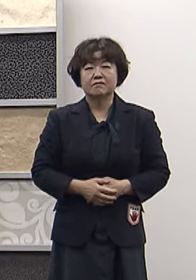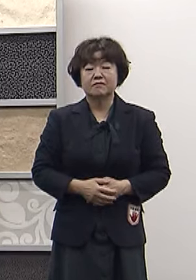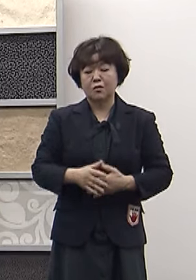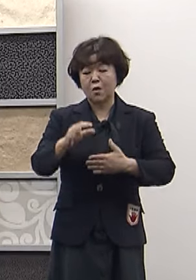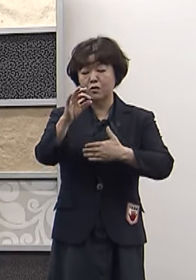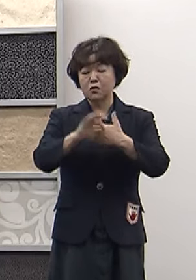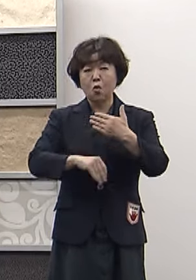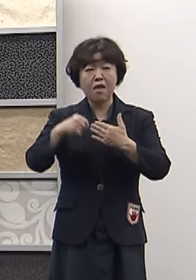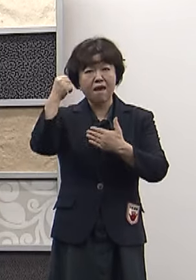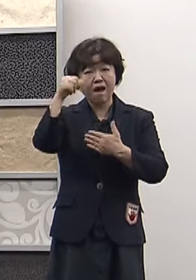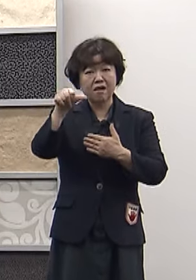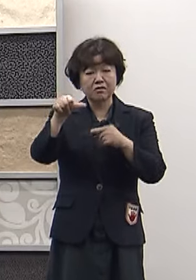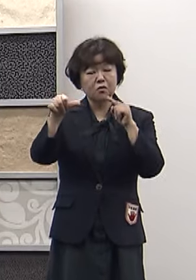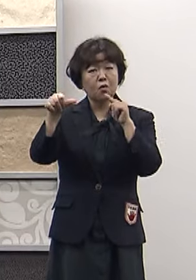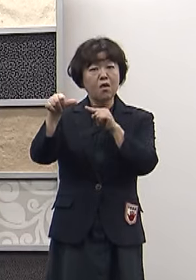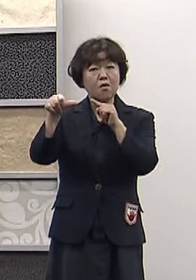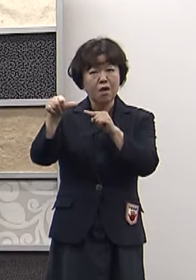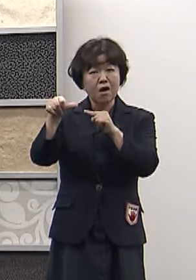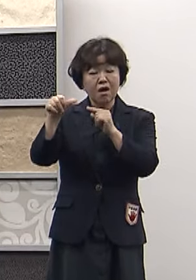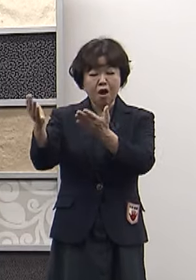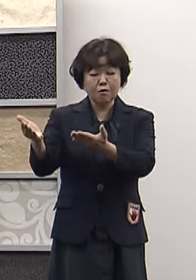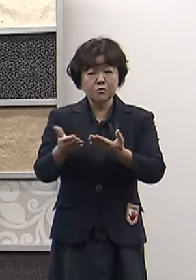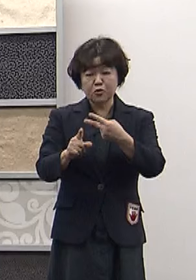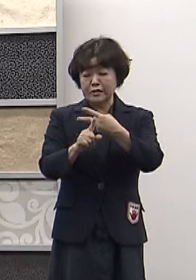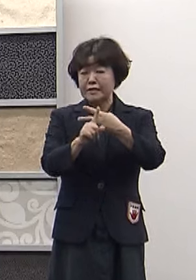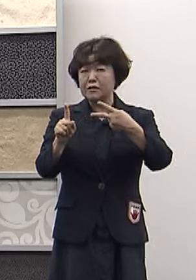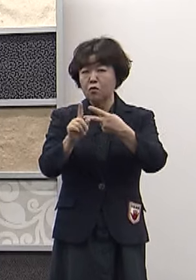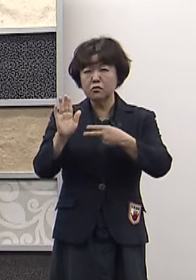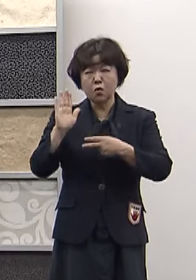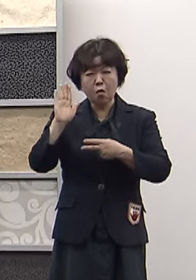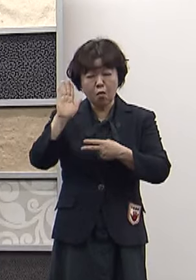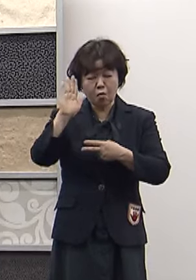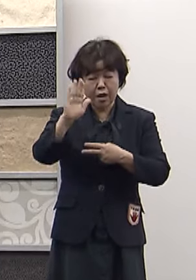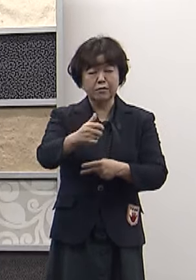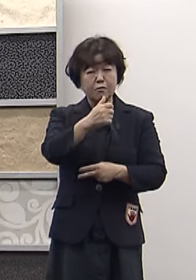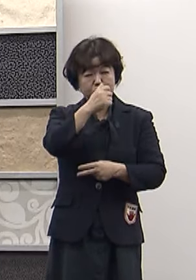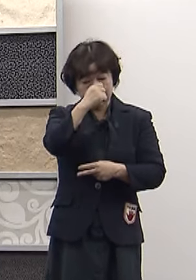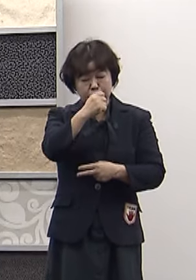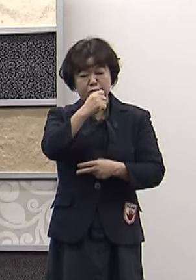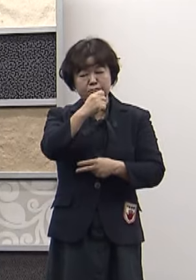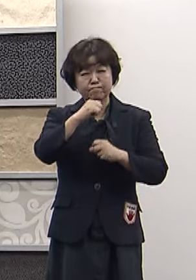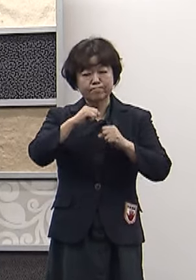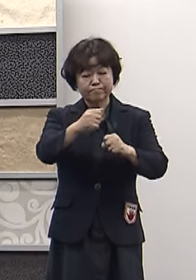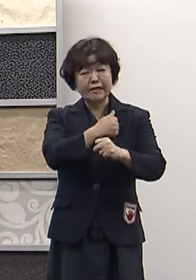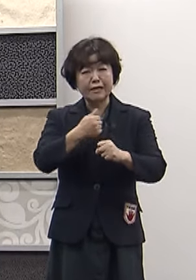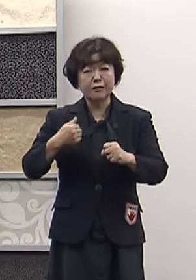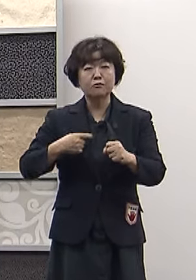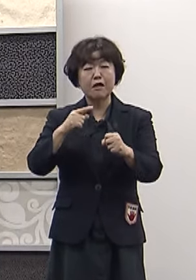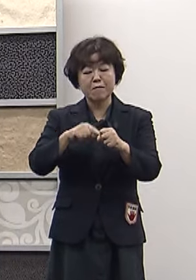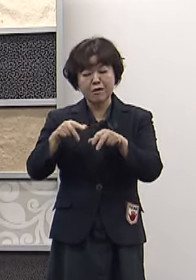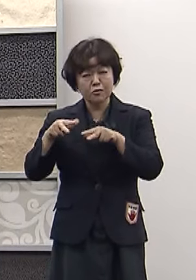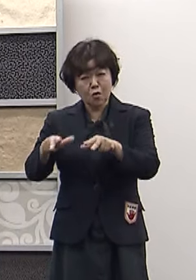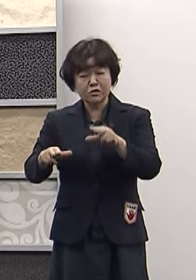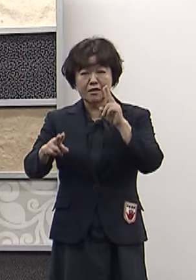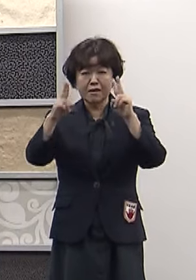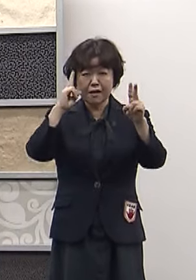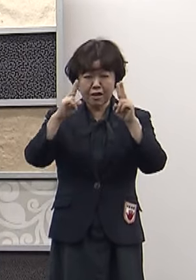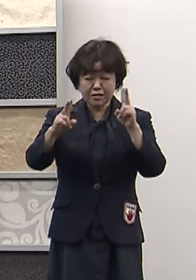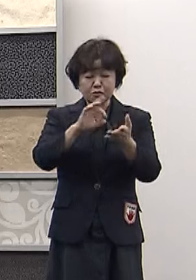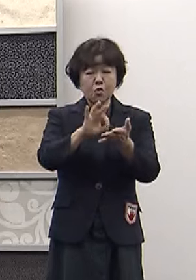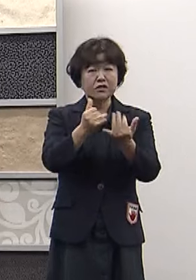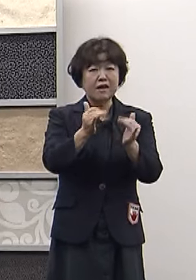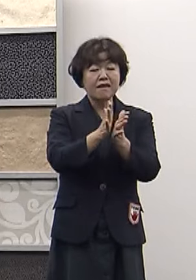例案におきましては、物流機能が将来にわたって十分に発揮されるよう、行政や事業者、消費者である